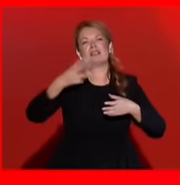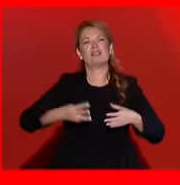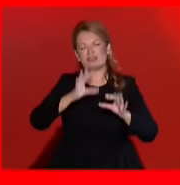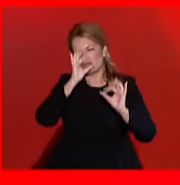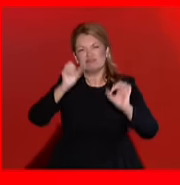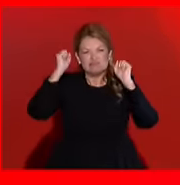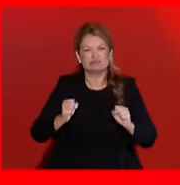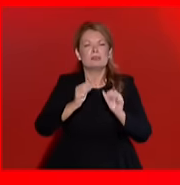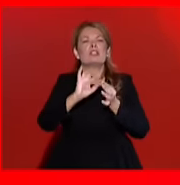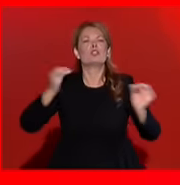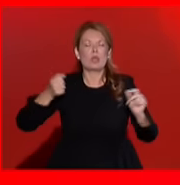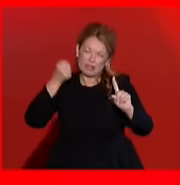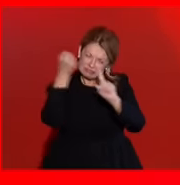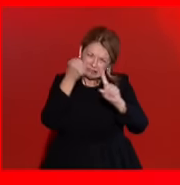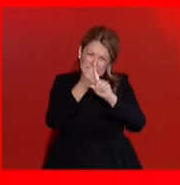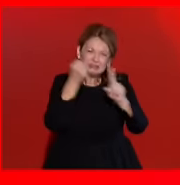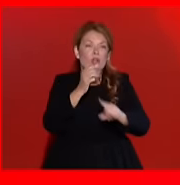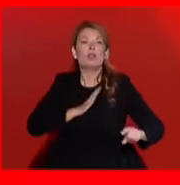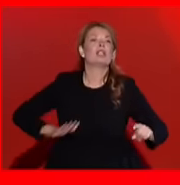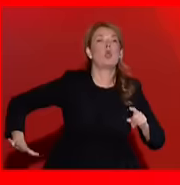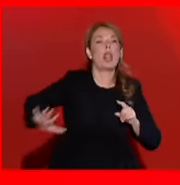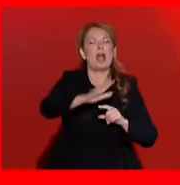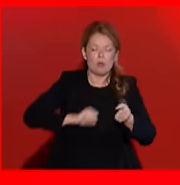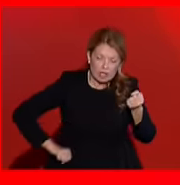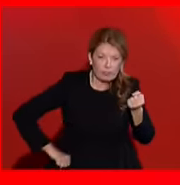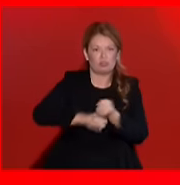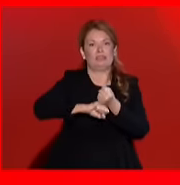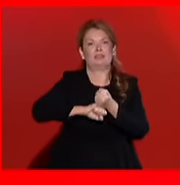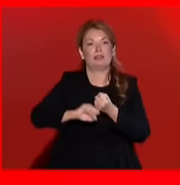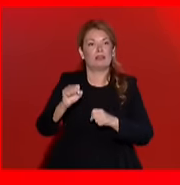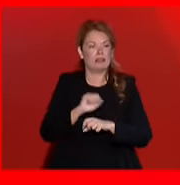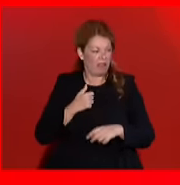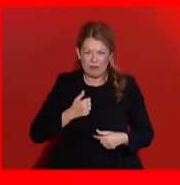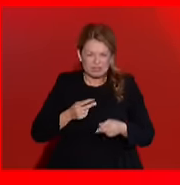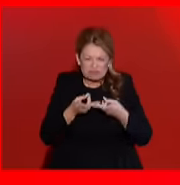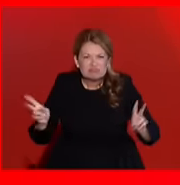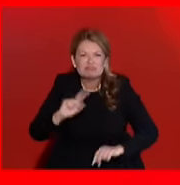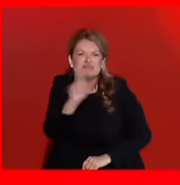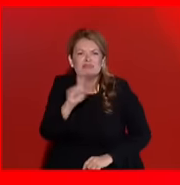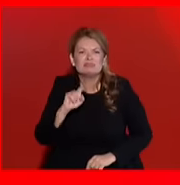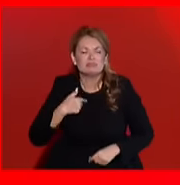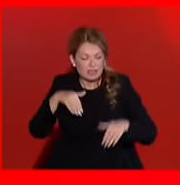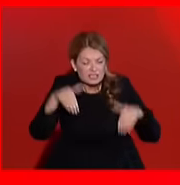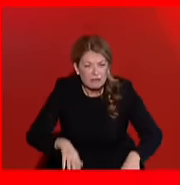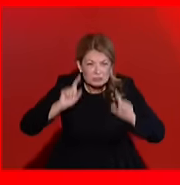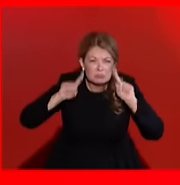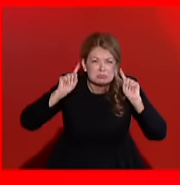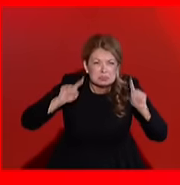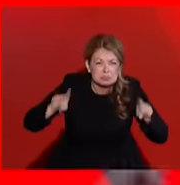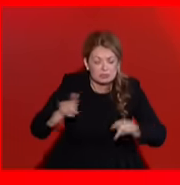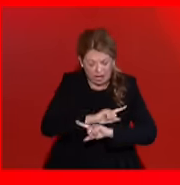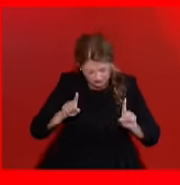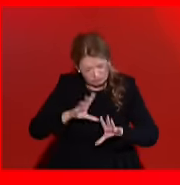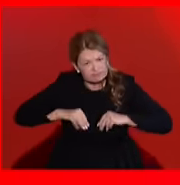αγωνιζόμενου λαού και δεν θα επιτρέψουμε τεν α